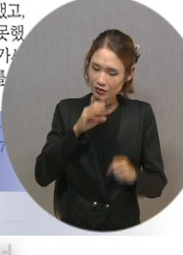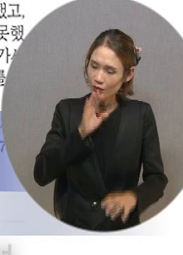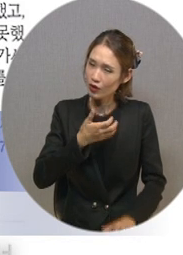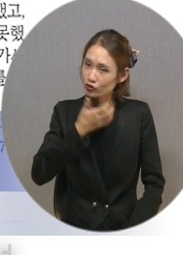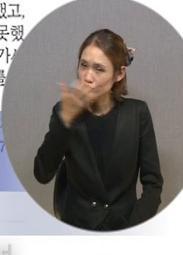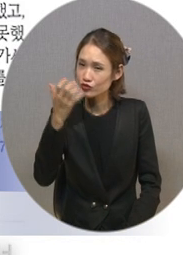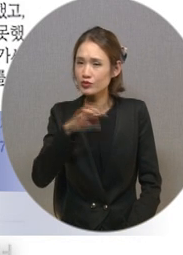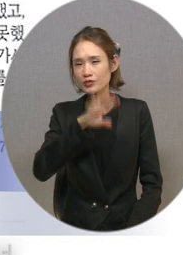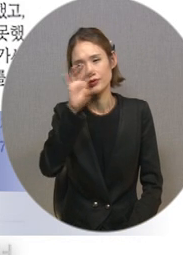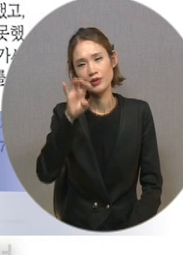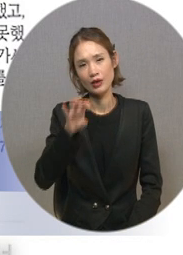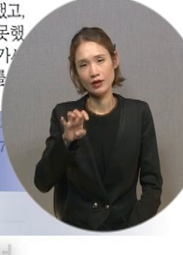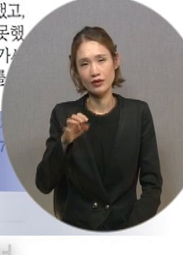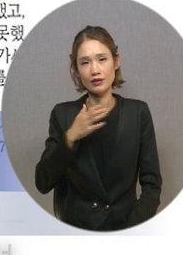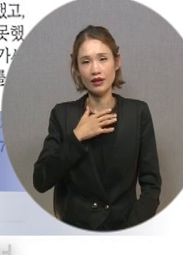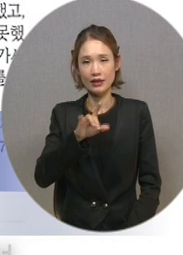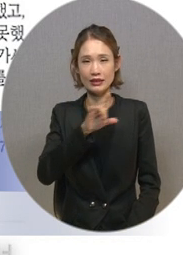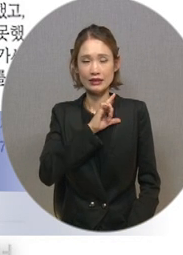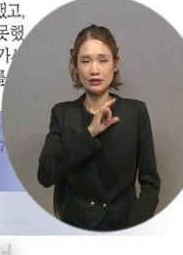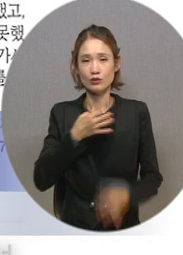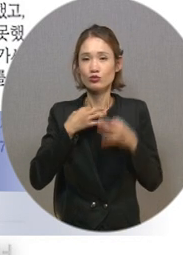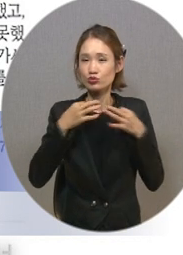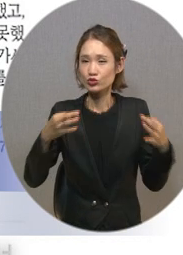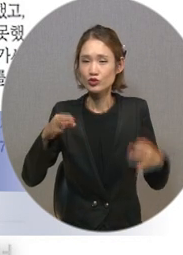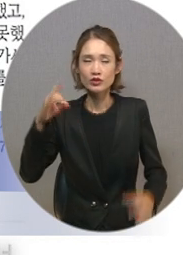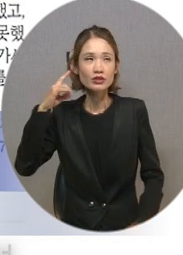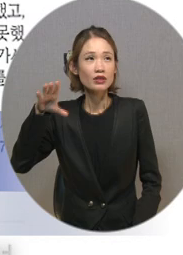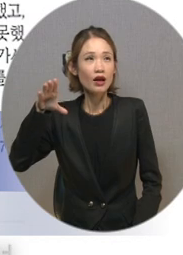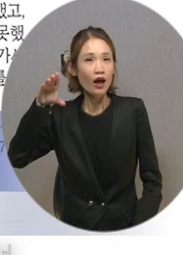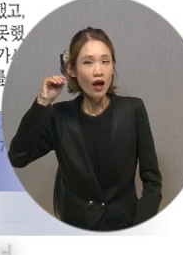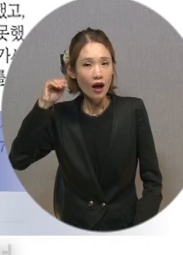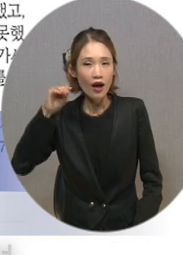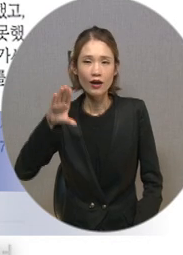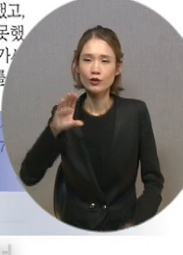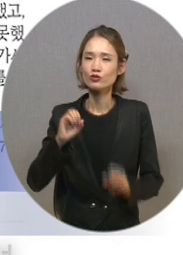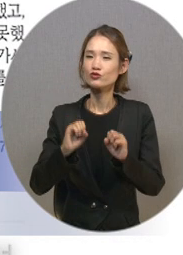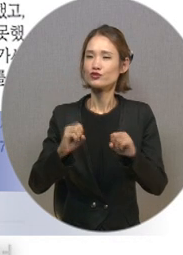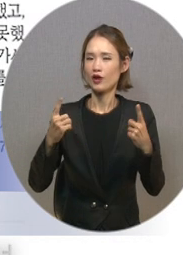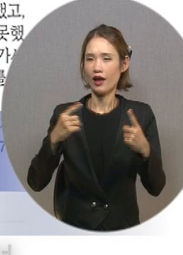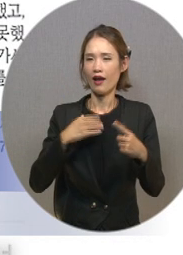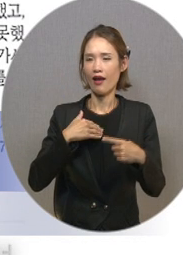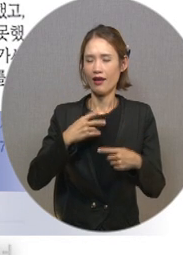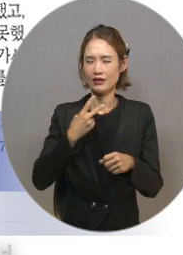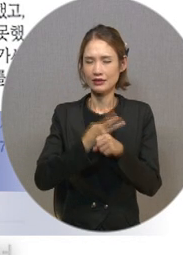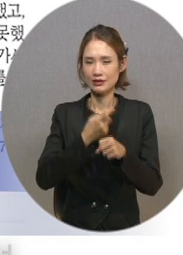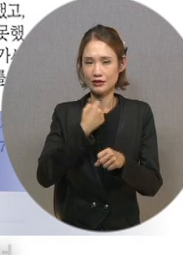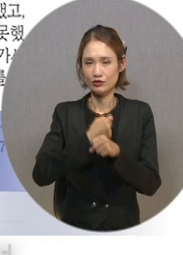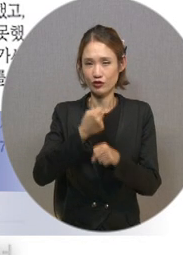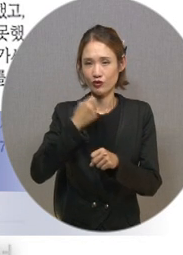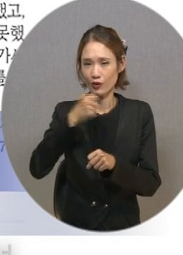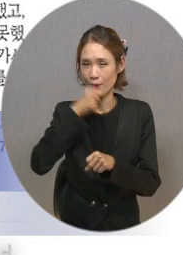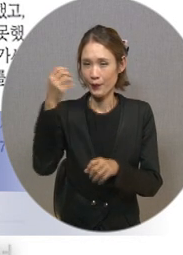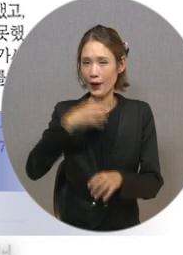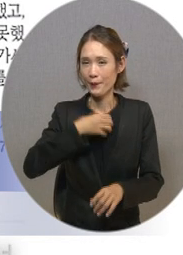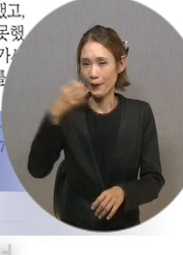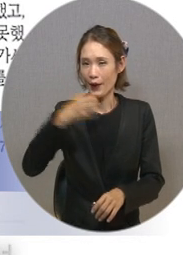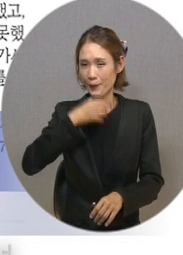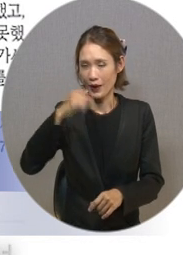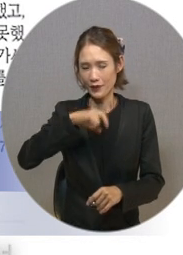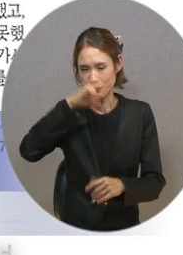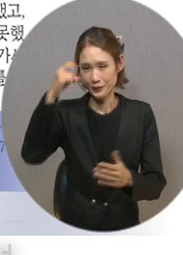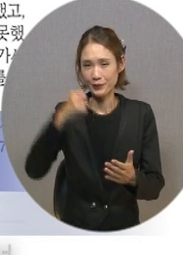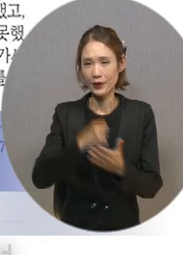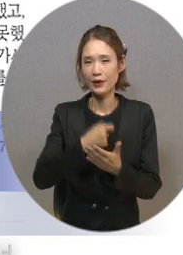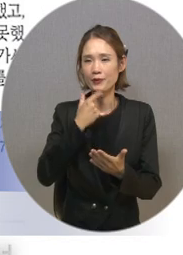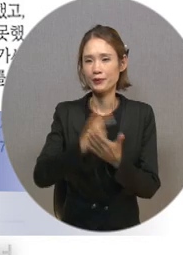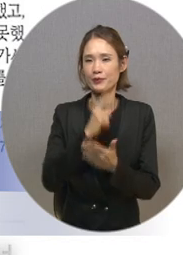들었다며 내 이름이 호명되는 걸 듣고 나니까 정말 이관을 했구나라는 생각이 들었다고 소감을